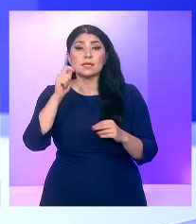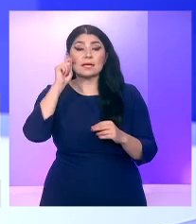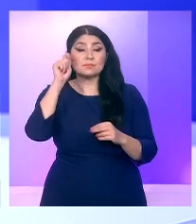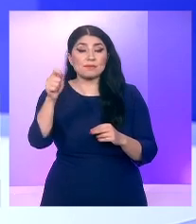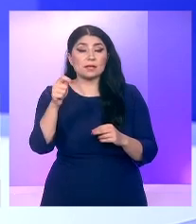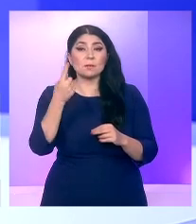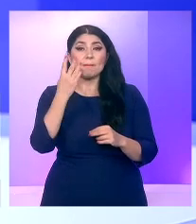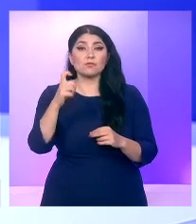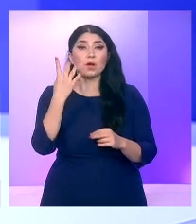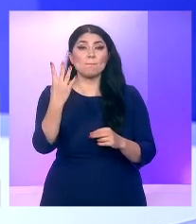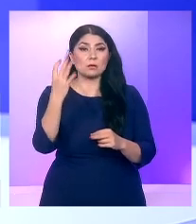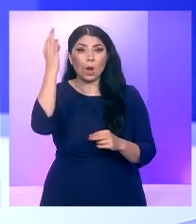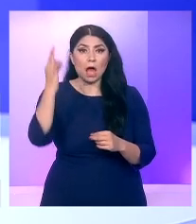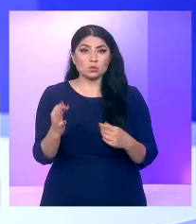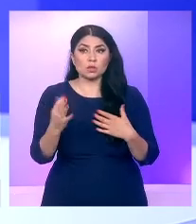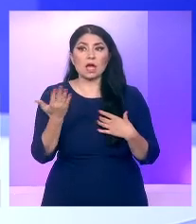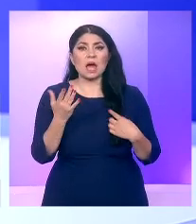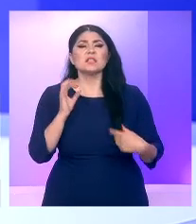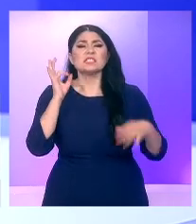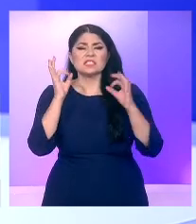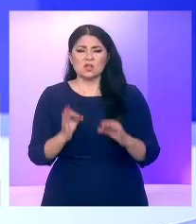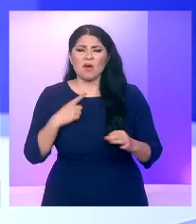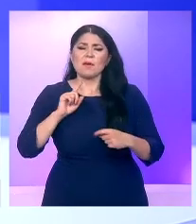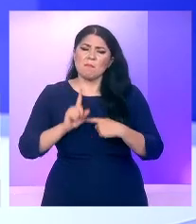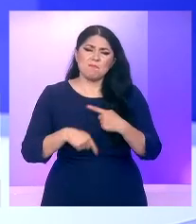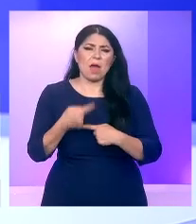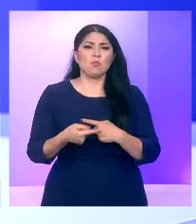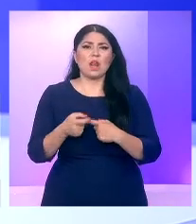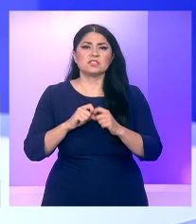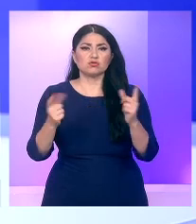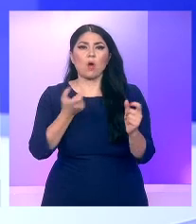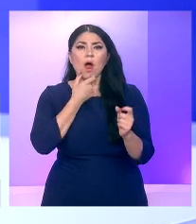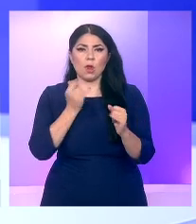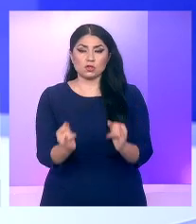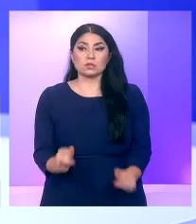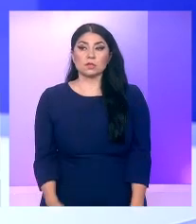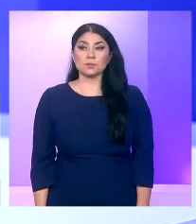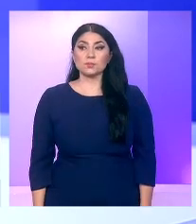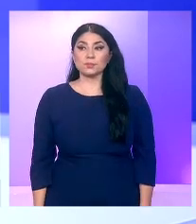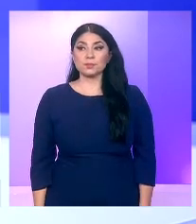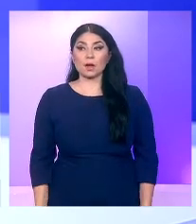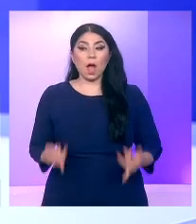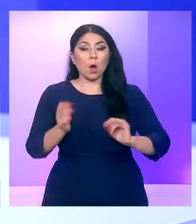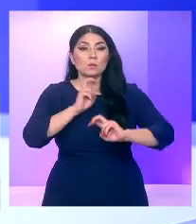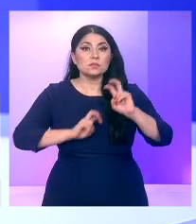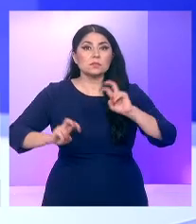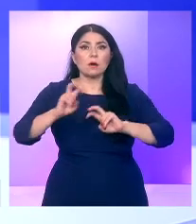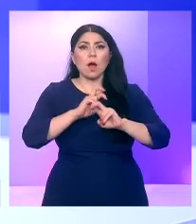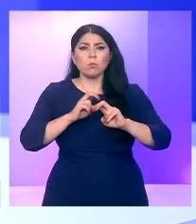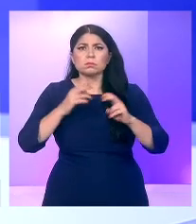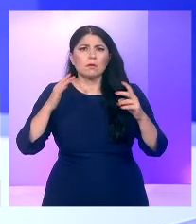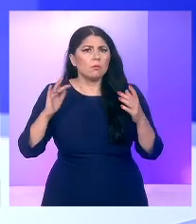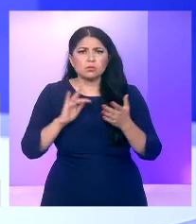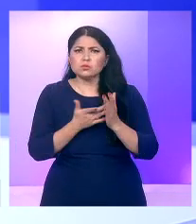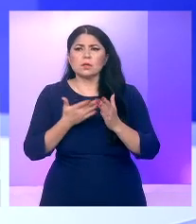deficit de 4,4%, pe care cu siguranță o va depăși la finalul anului și acum se caută măsuri pompieristice, cumva,